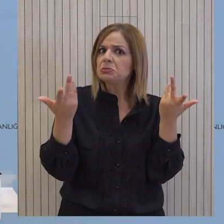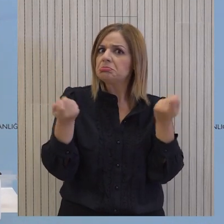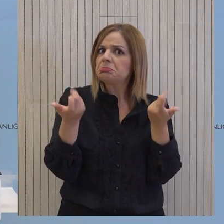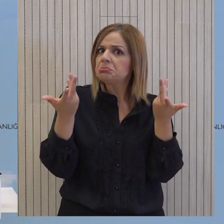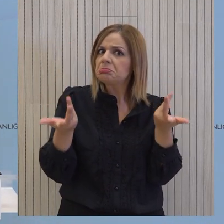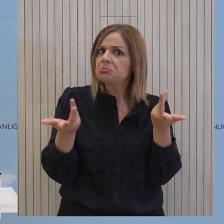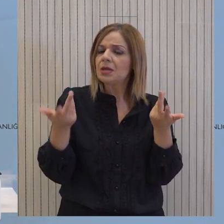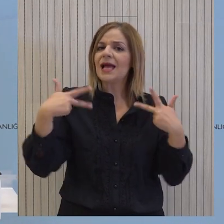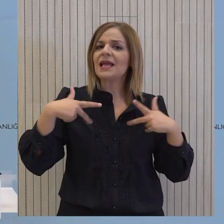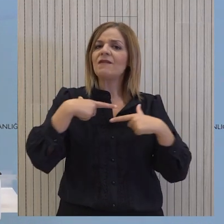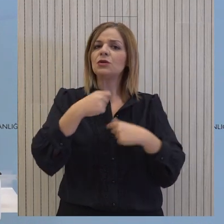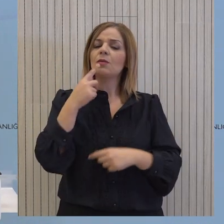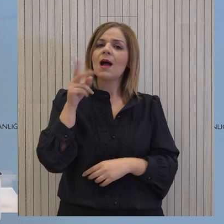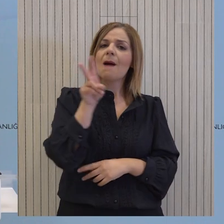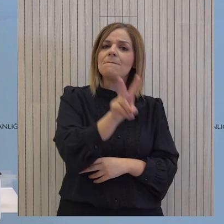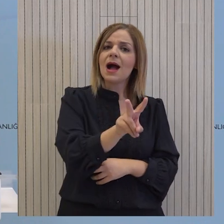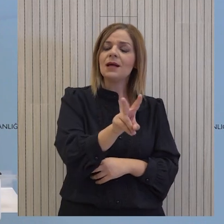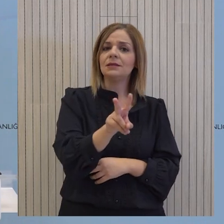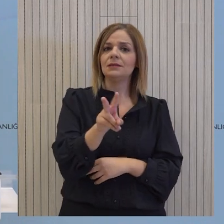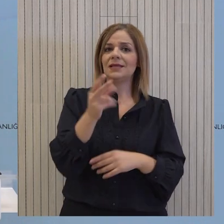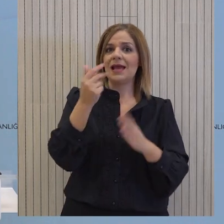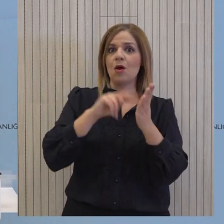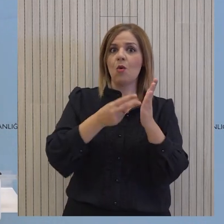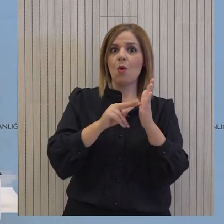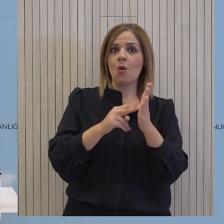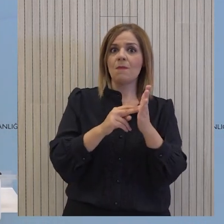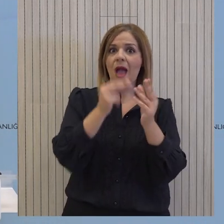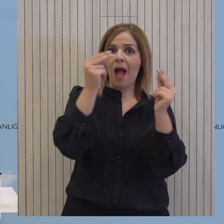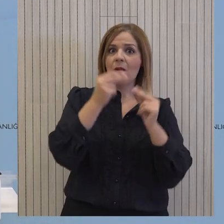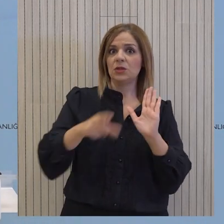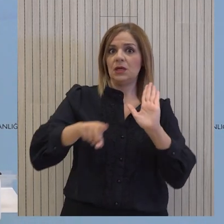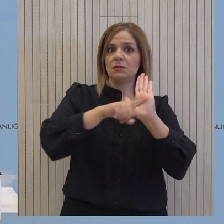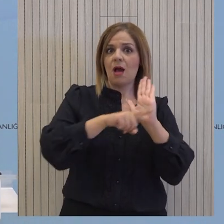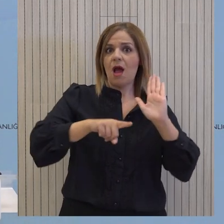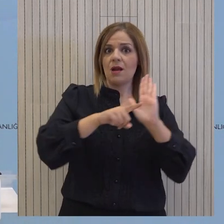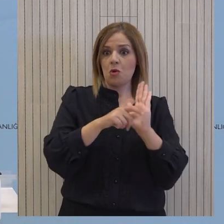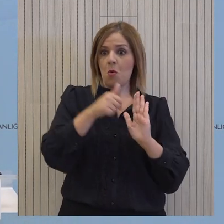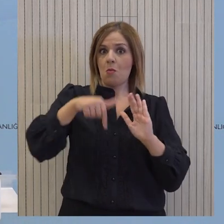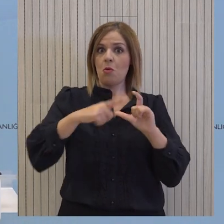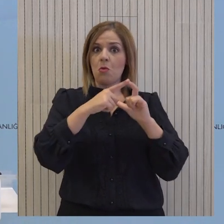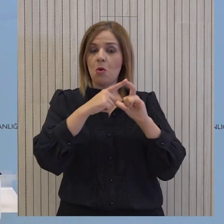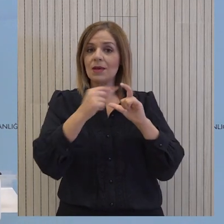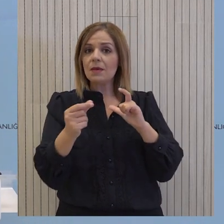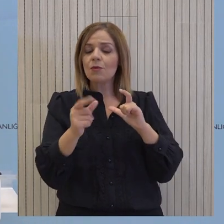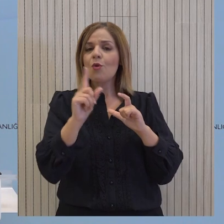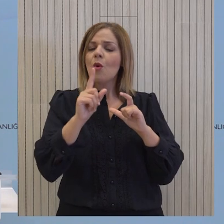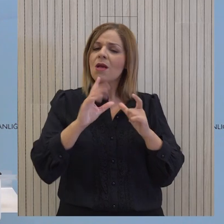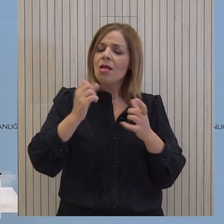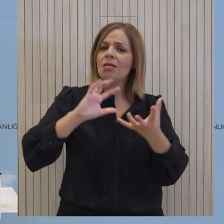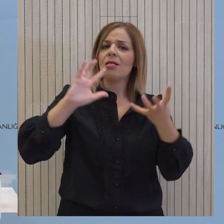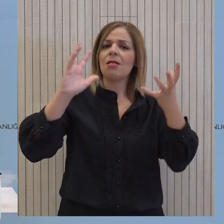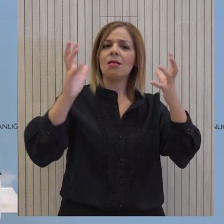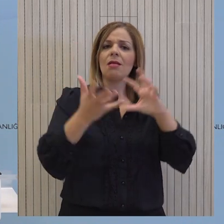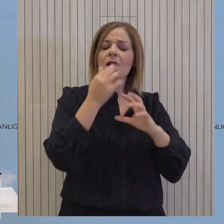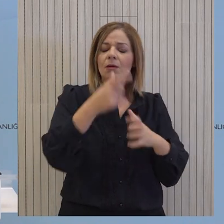Αντιλαμβάνεστε ότι η επιπτώση στην οικονομία, όχι μόνο στην Κύπρο, μέσα από την ανασφάλεια που επικρατεί στα έντατα λόγω των